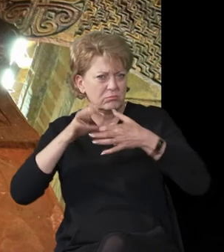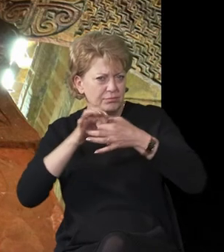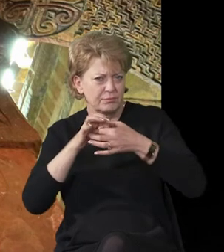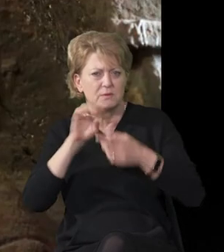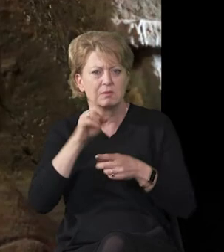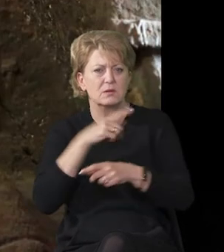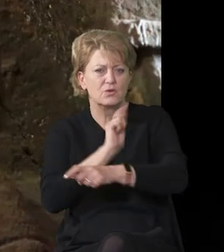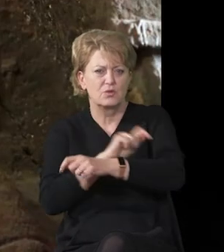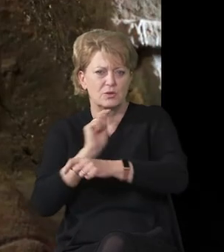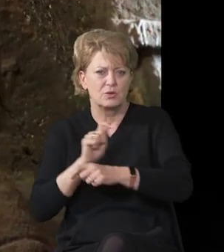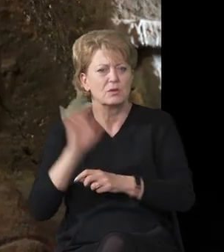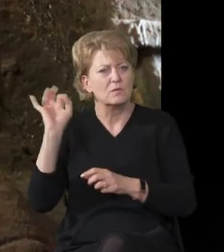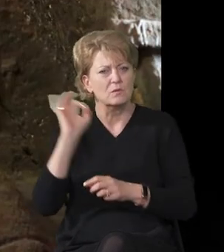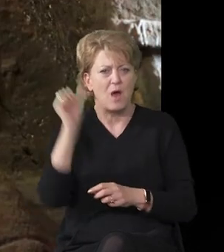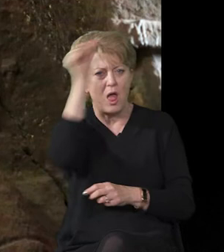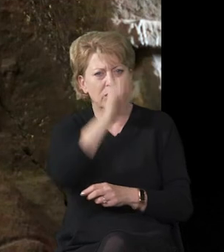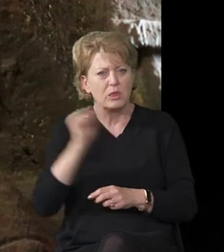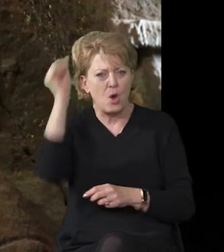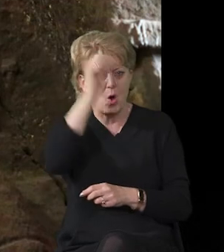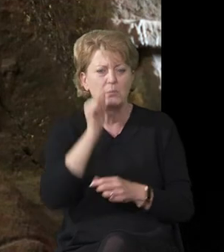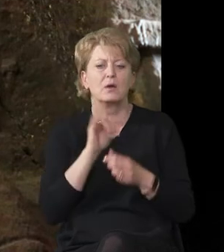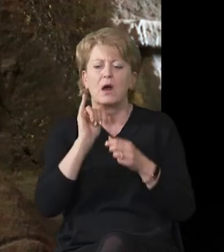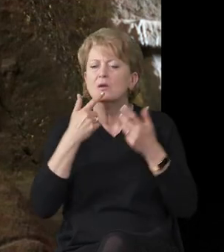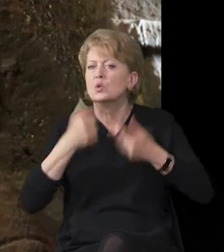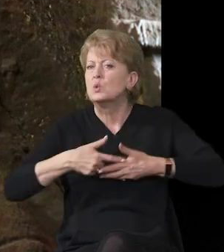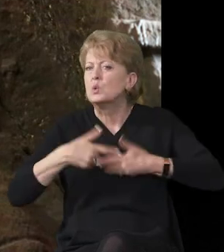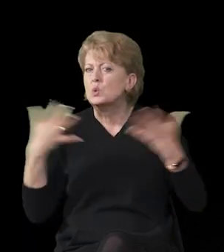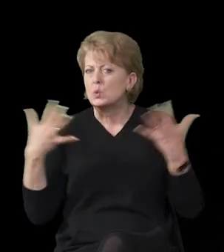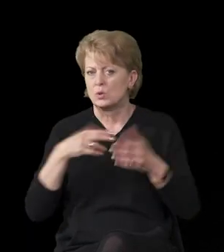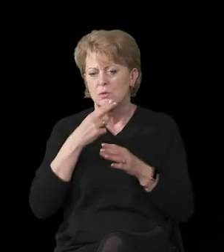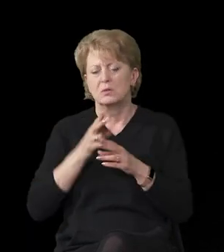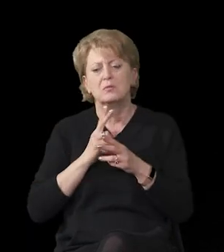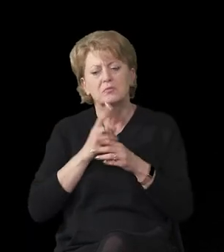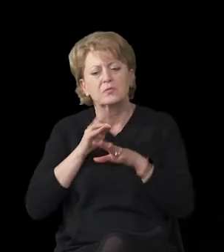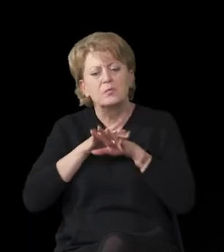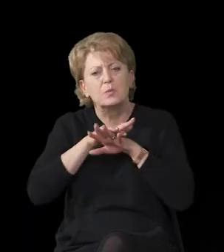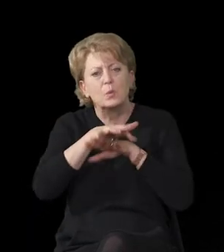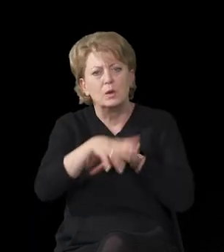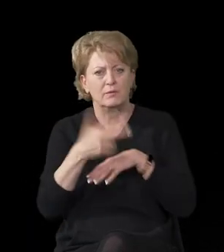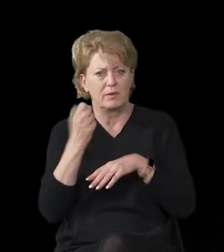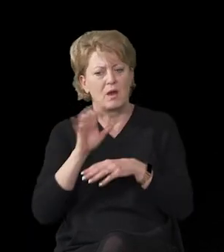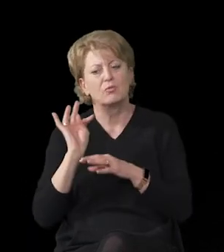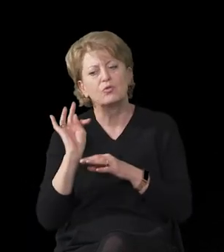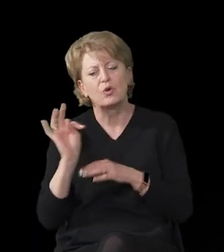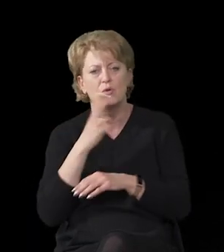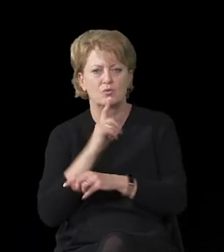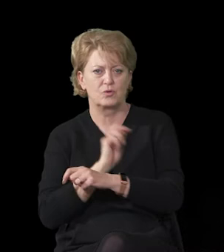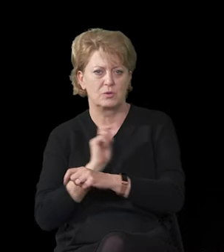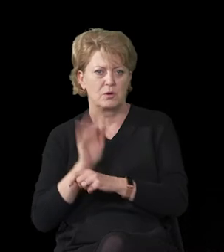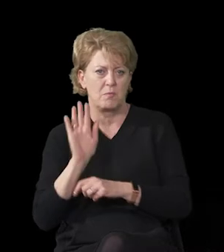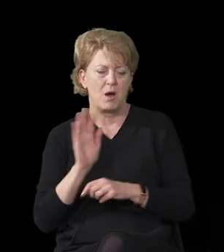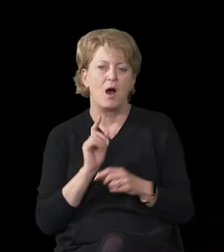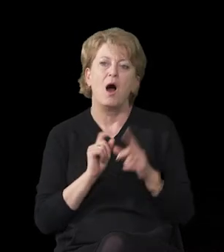wywarł bardzo duży wpływ na tę chrześcijaństwa. Ale do tego panuje w tych